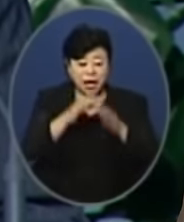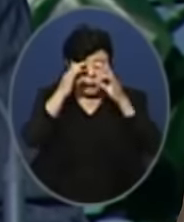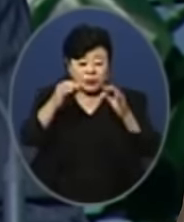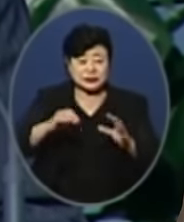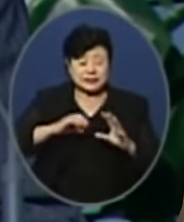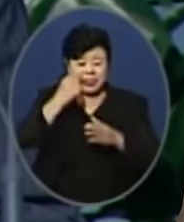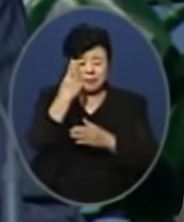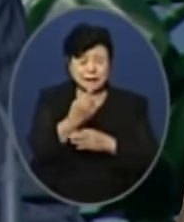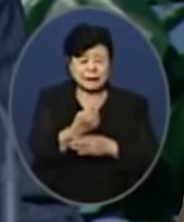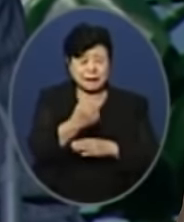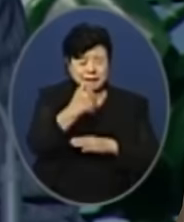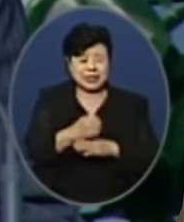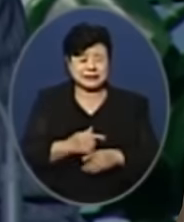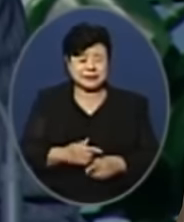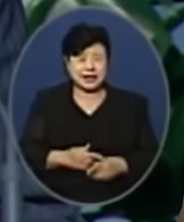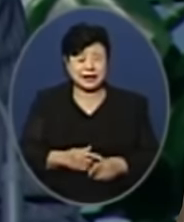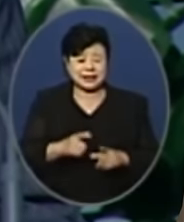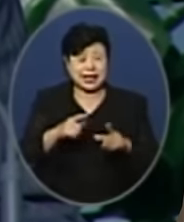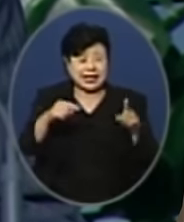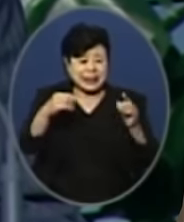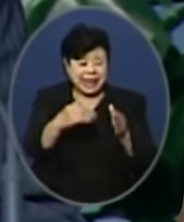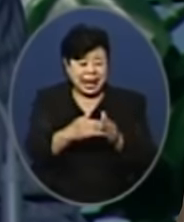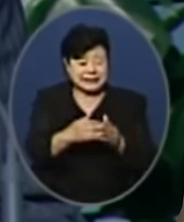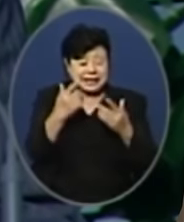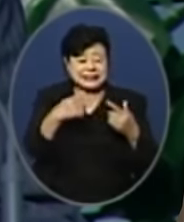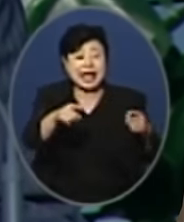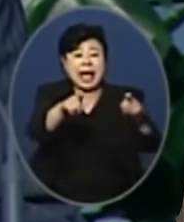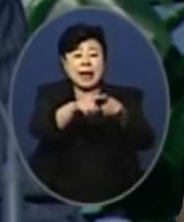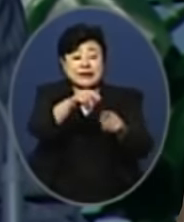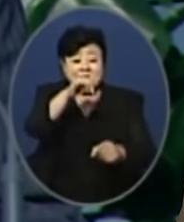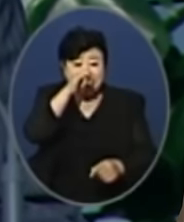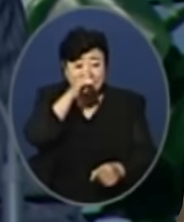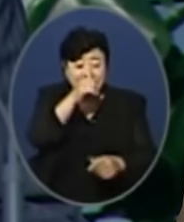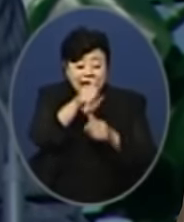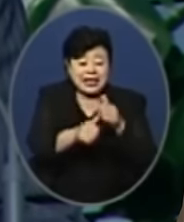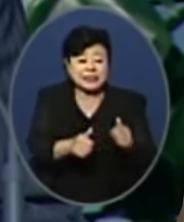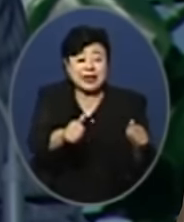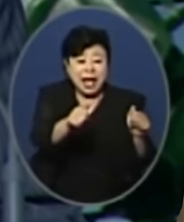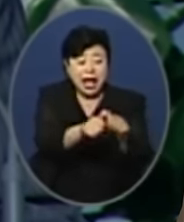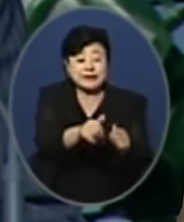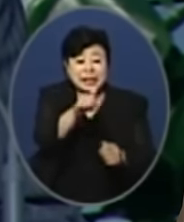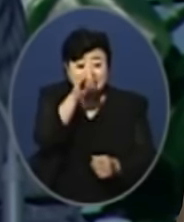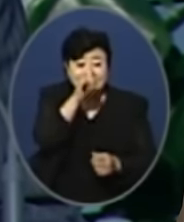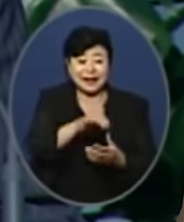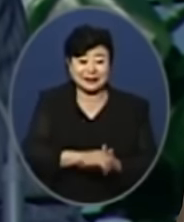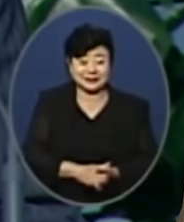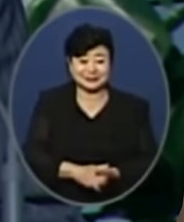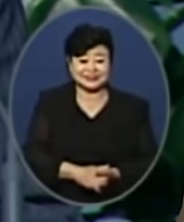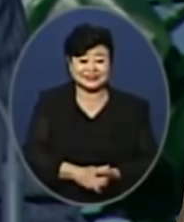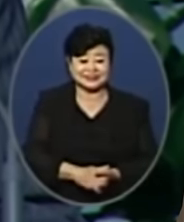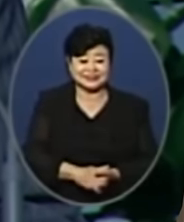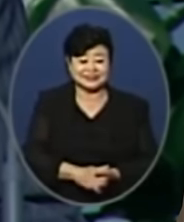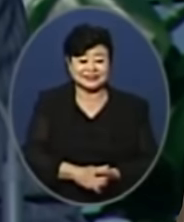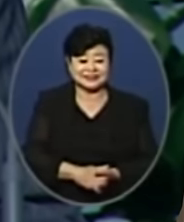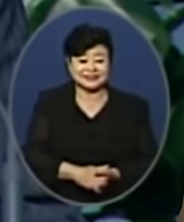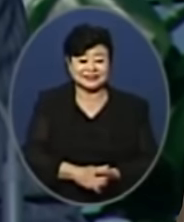볼지어다 세상 끝날까지 내가 항상 너와 같이 하리라. 하나님과 같이 있으신 것입니다.